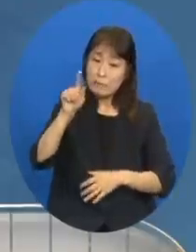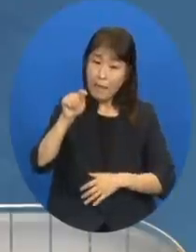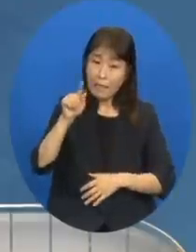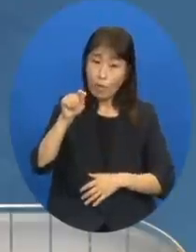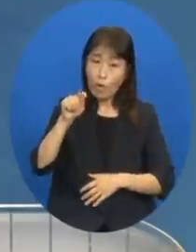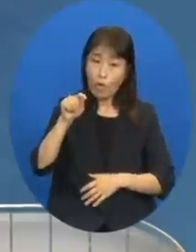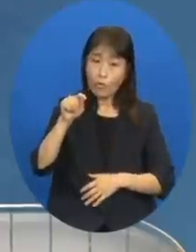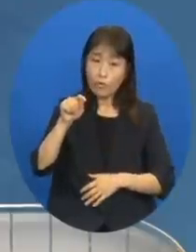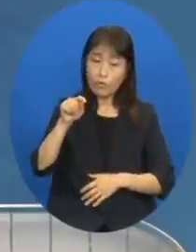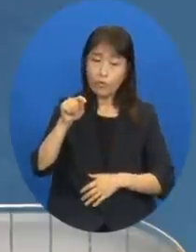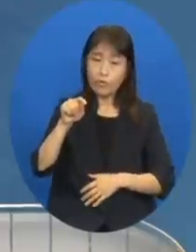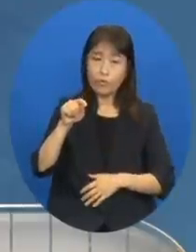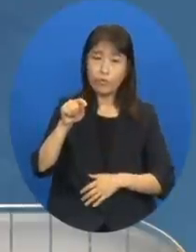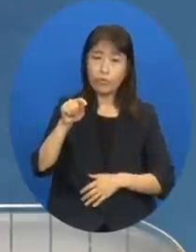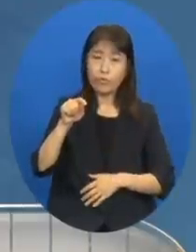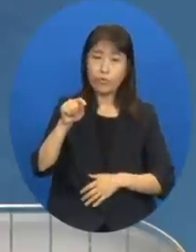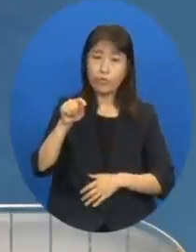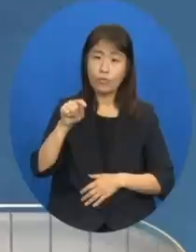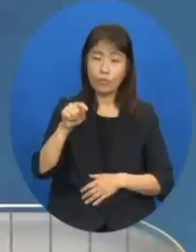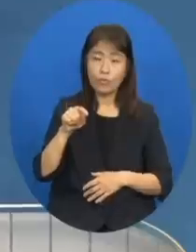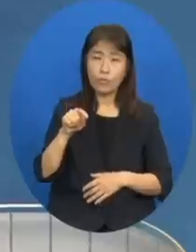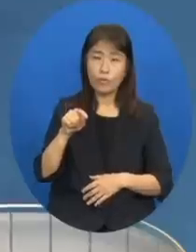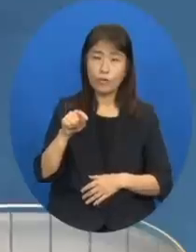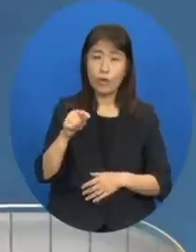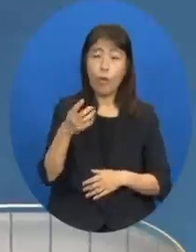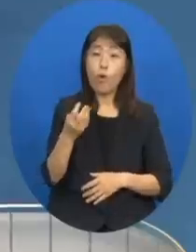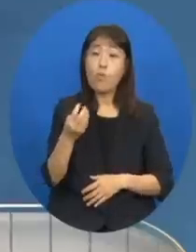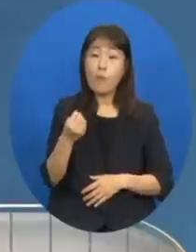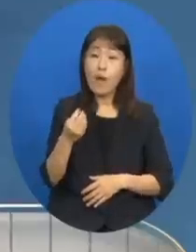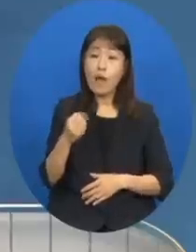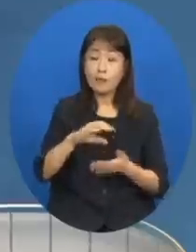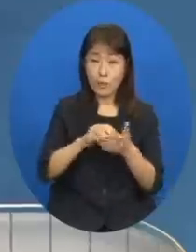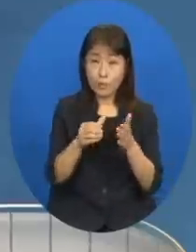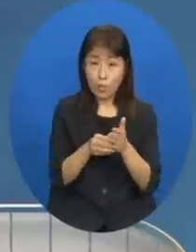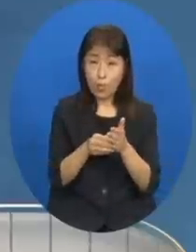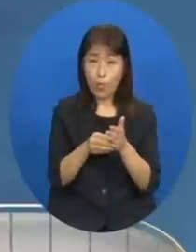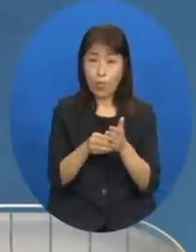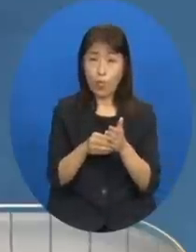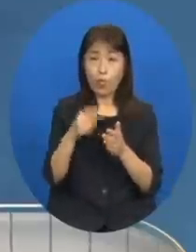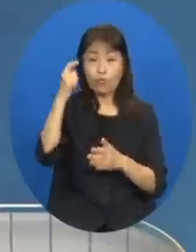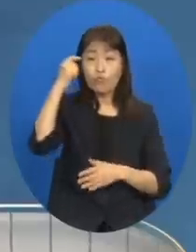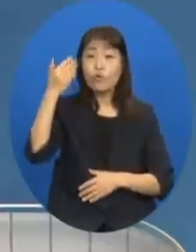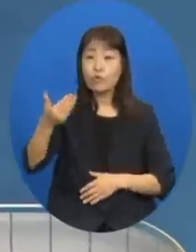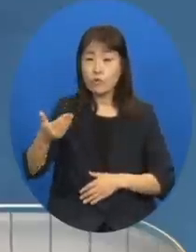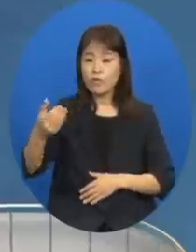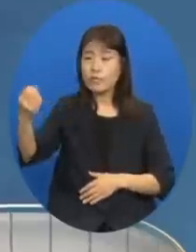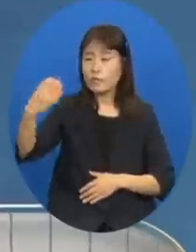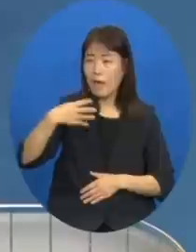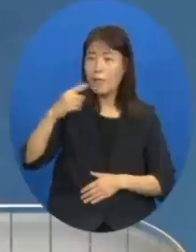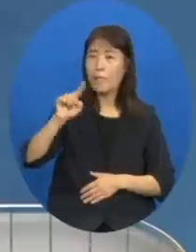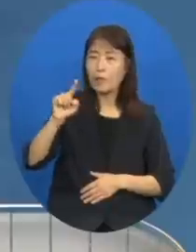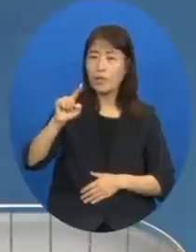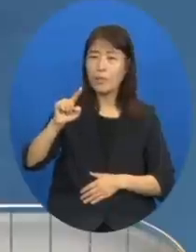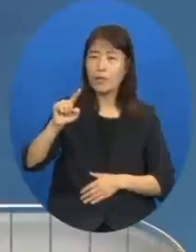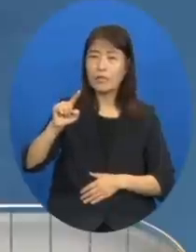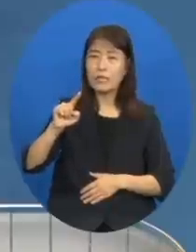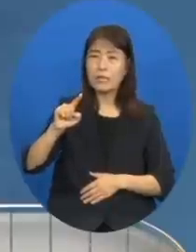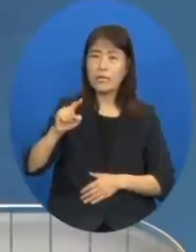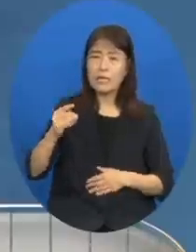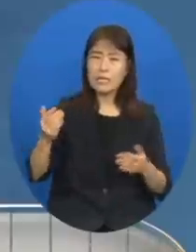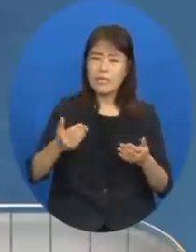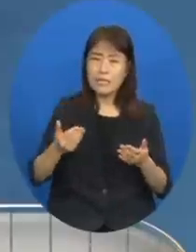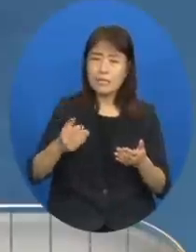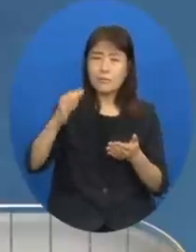어느 정도 액수냐 그렇게 물었더니 목사님의 10년치 사례금에 해당된다는